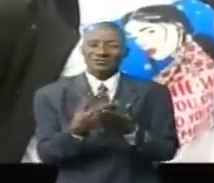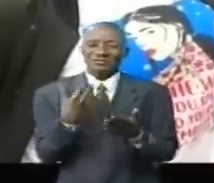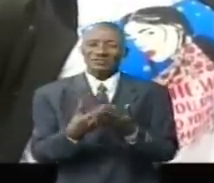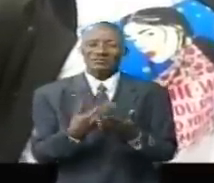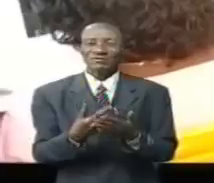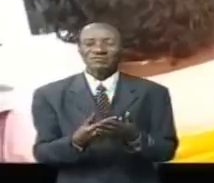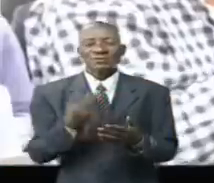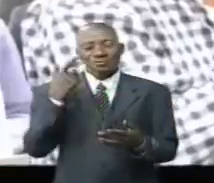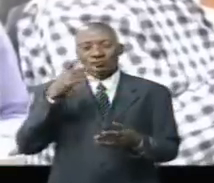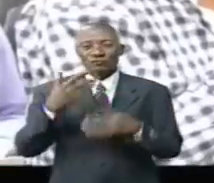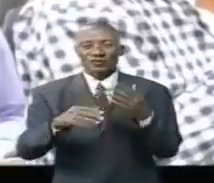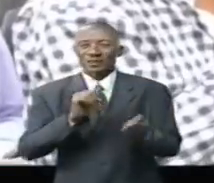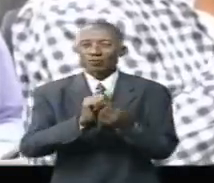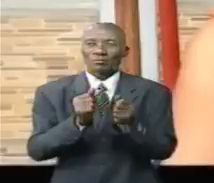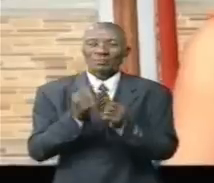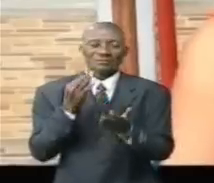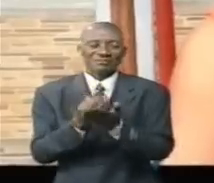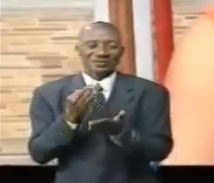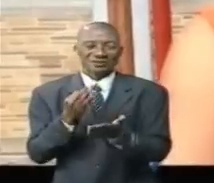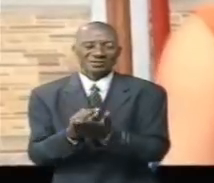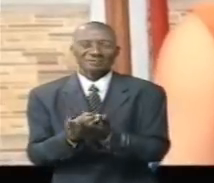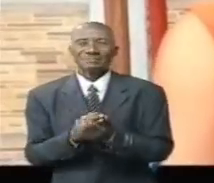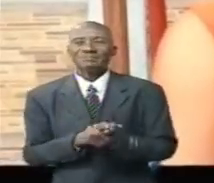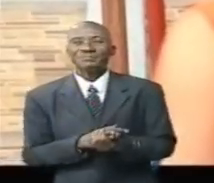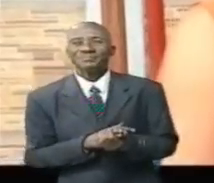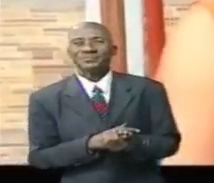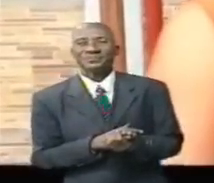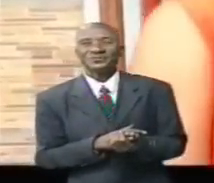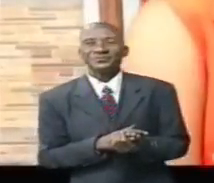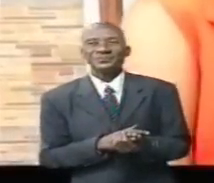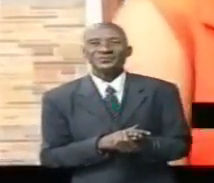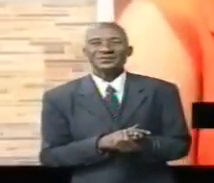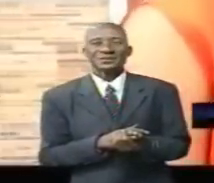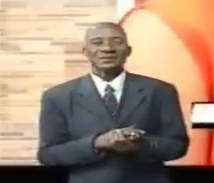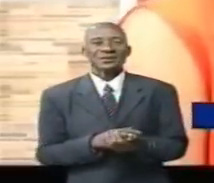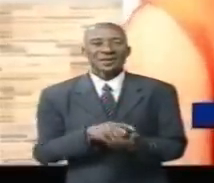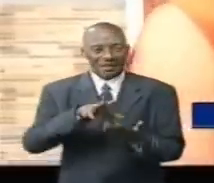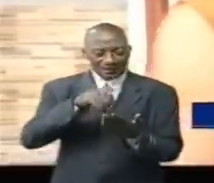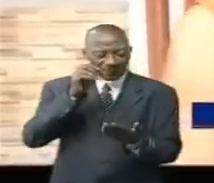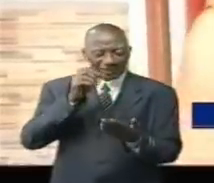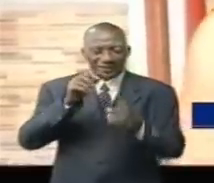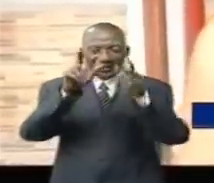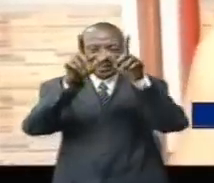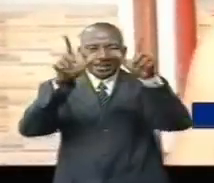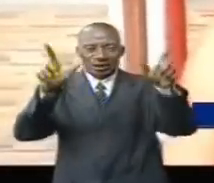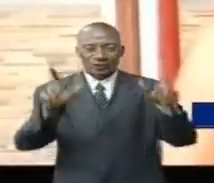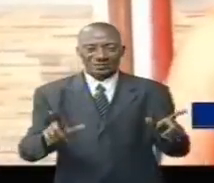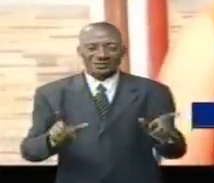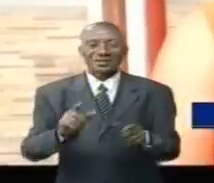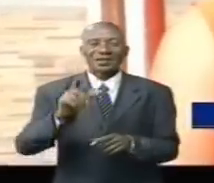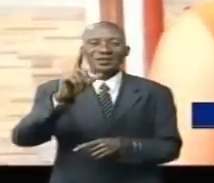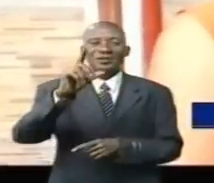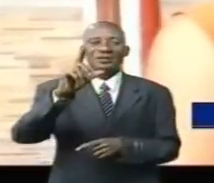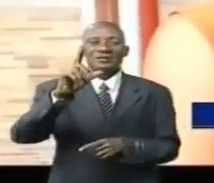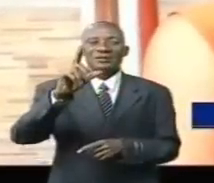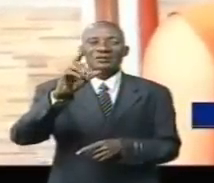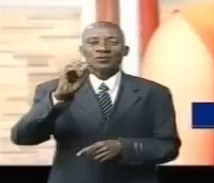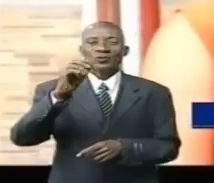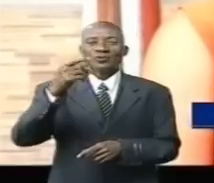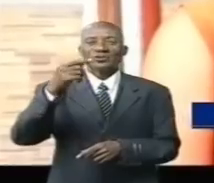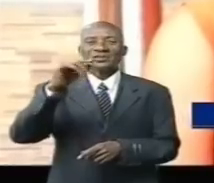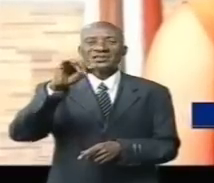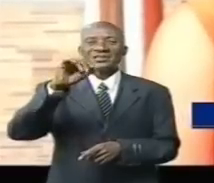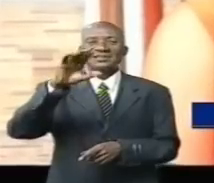à temps réel. La pratique des logiciels, ça va beaucoup nous aider à mettre la comptabilité de la caisse à